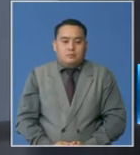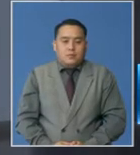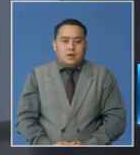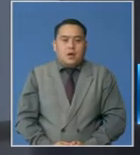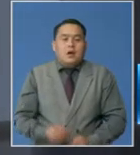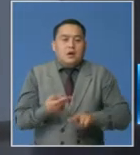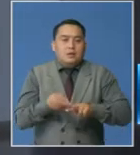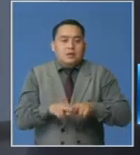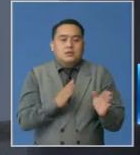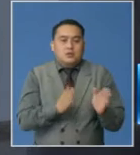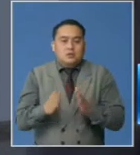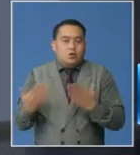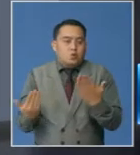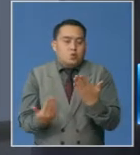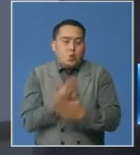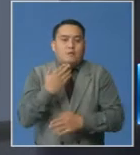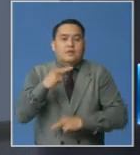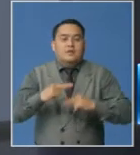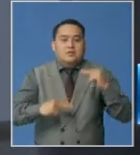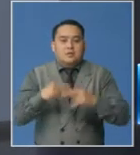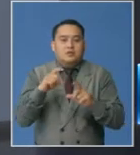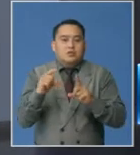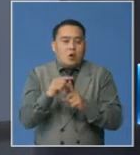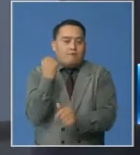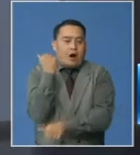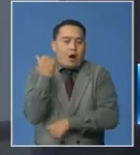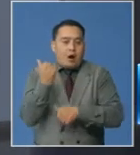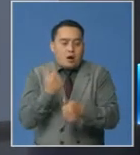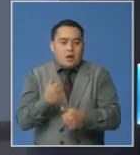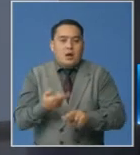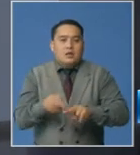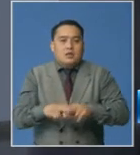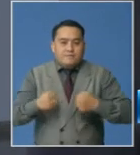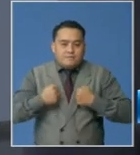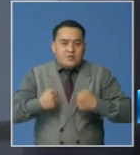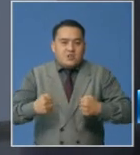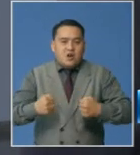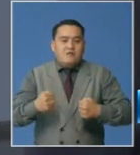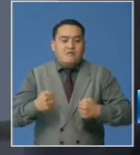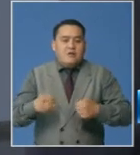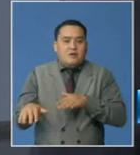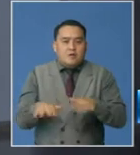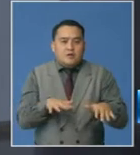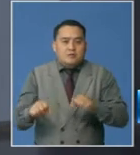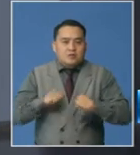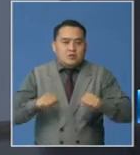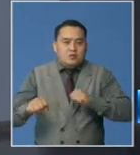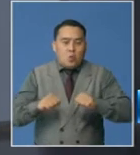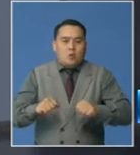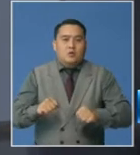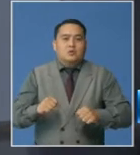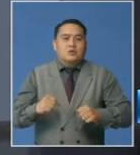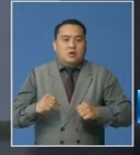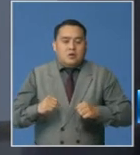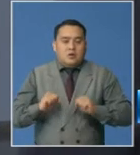Модульная система – это новое слово в сфере строительства. Модульная система также выдерживает и самые высокие сейсмические стандарты. Новшество